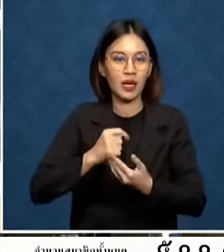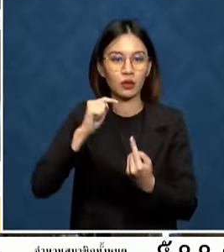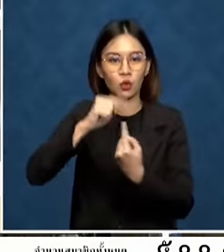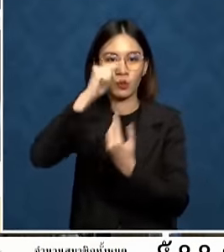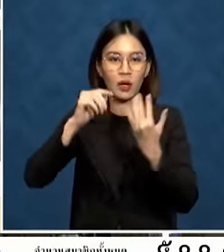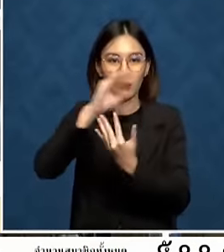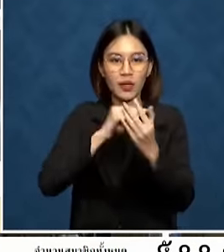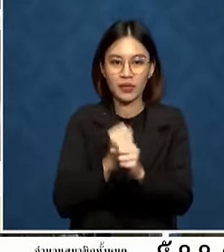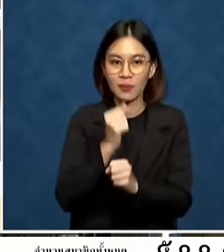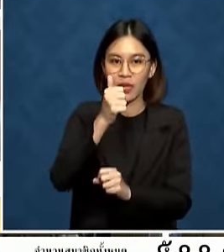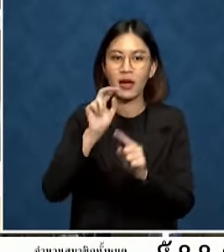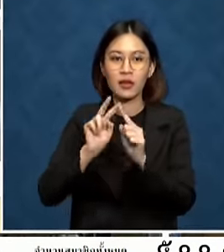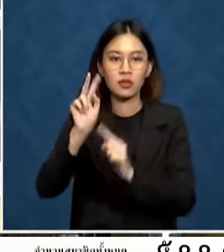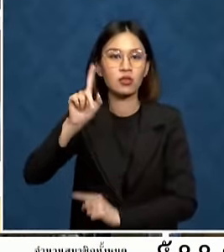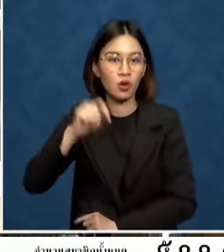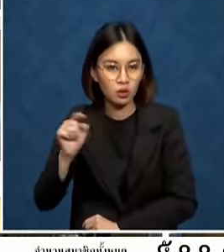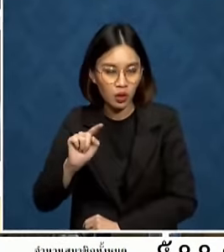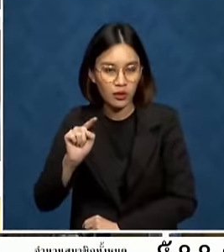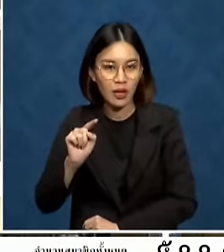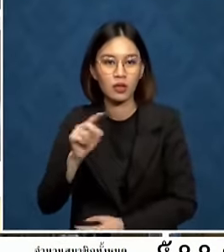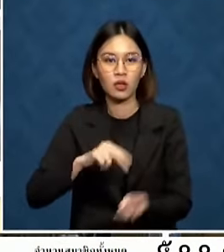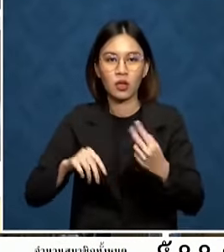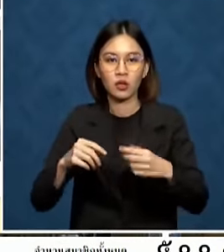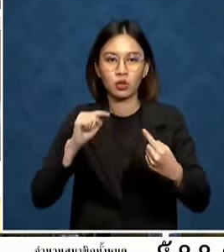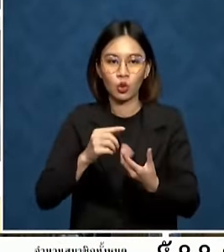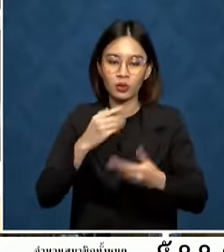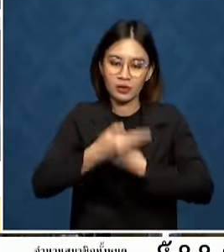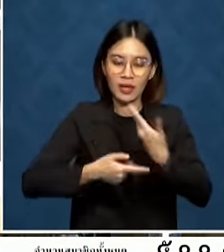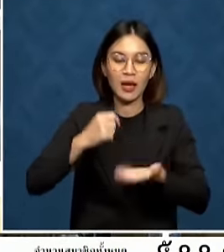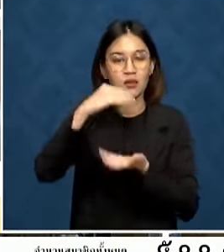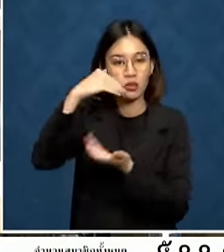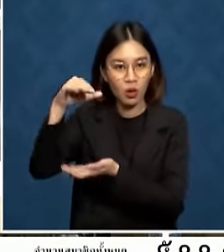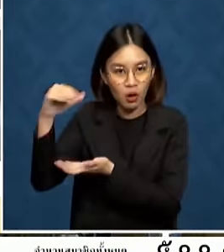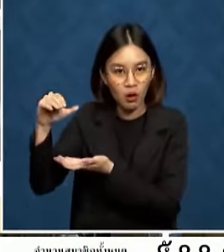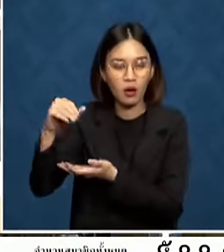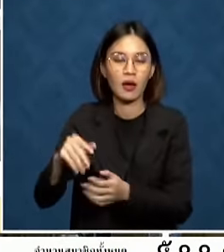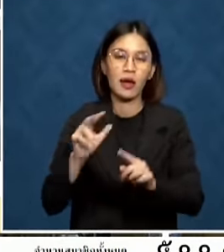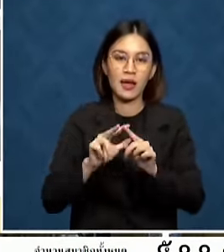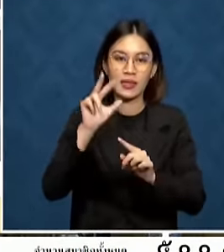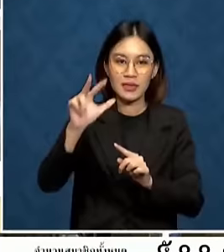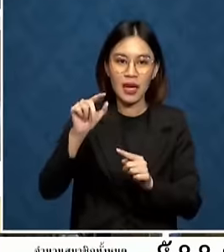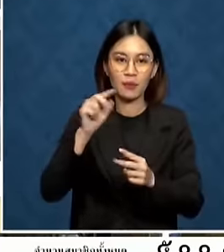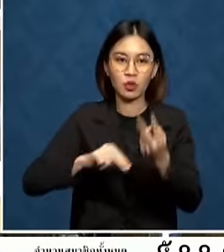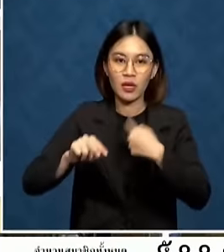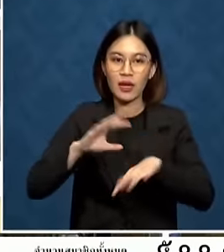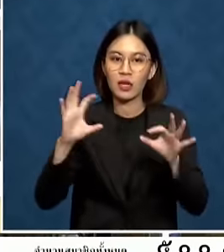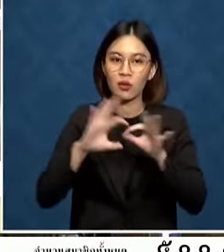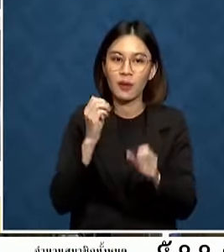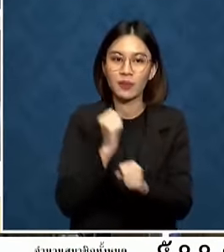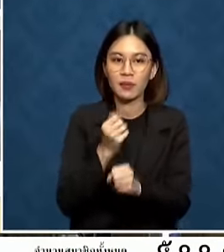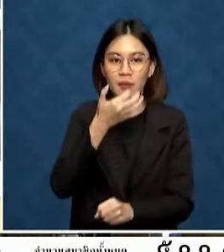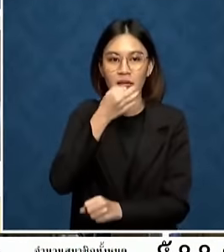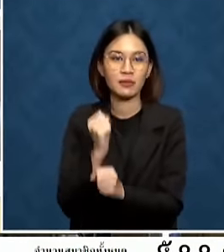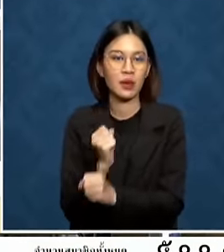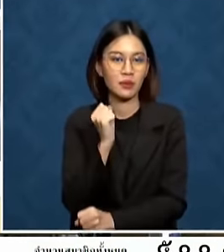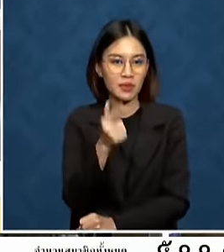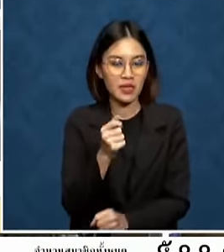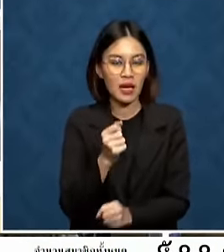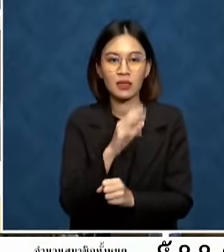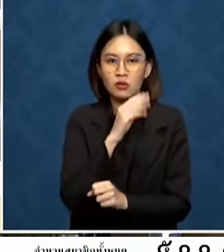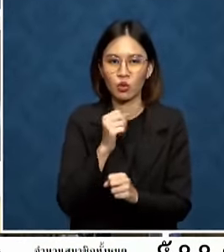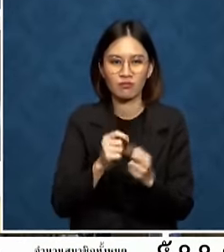ได้ 2ท่านต้องรักษาโกสจากตลาดส่งออกให้ได้และ 3ท่านต้องรักษาโสจากการจ้างงานให้ได้ถ้าท่าน